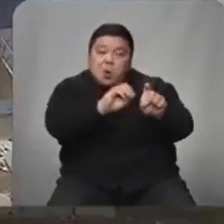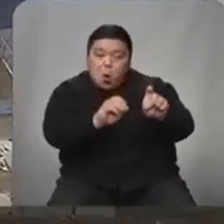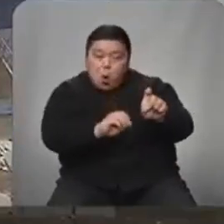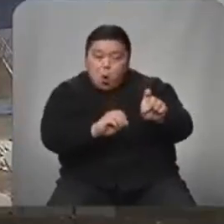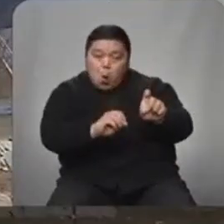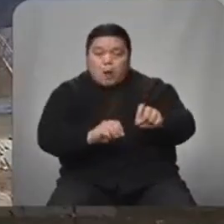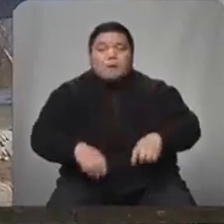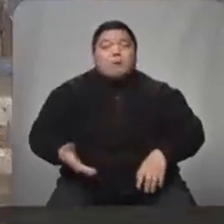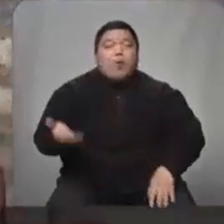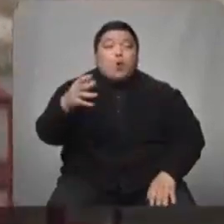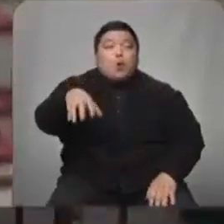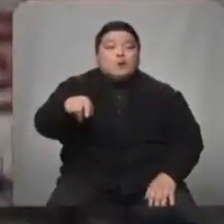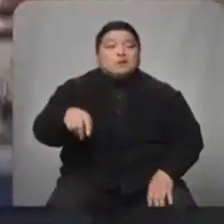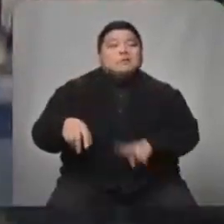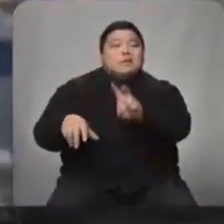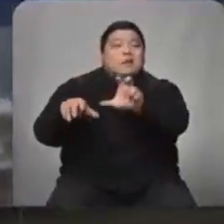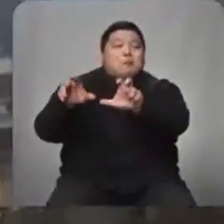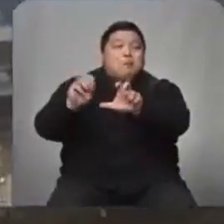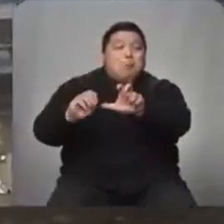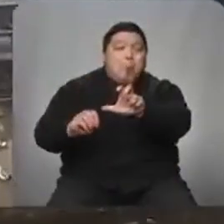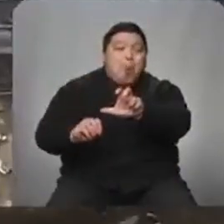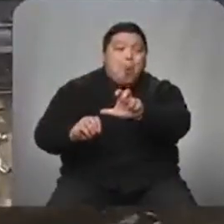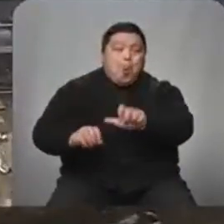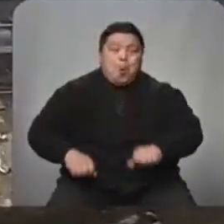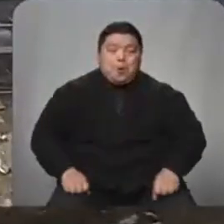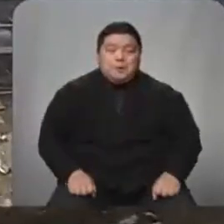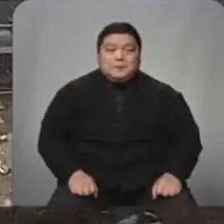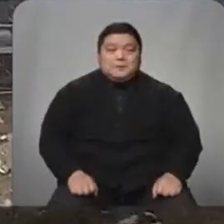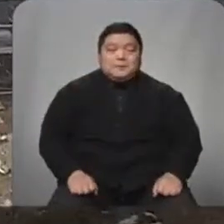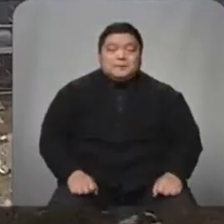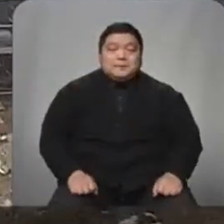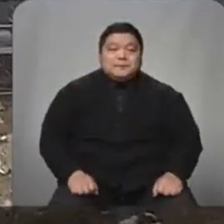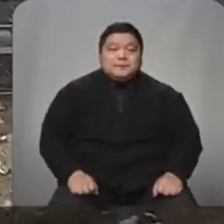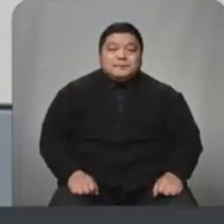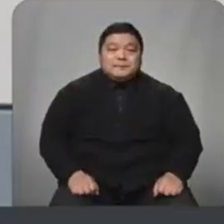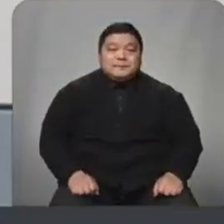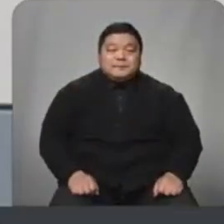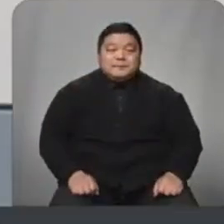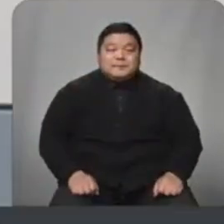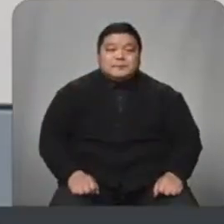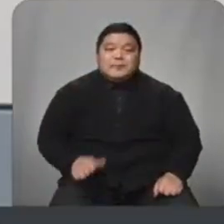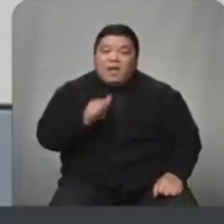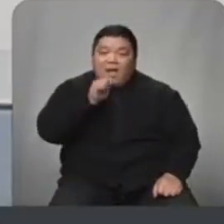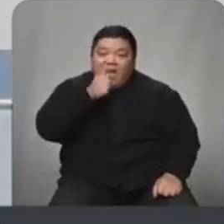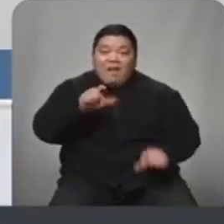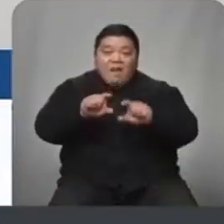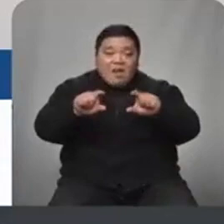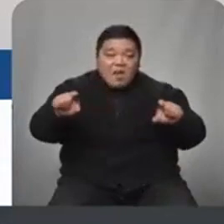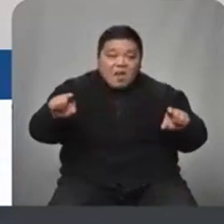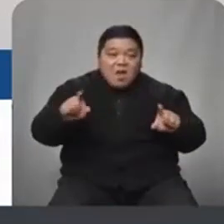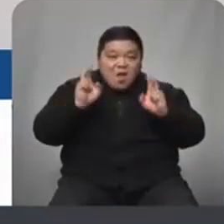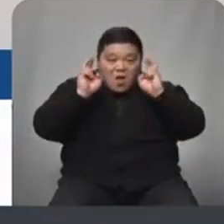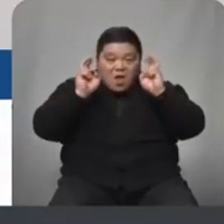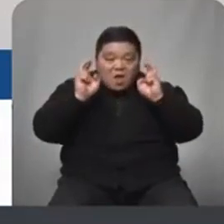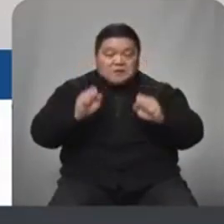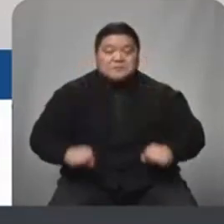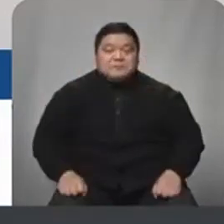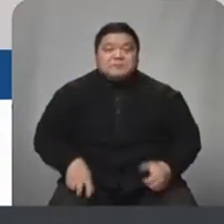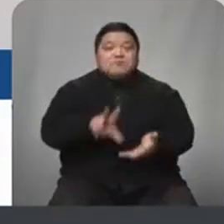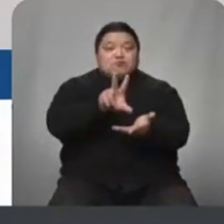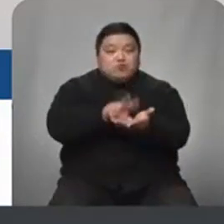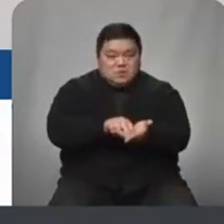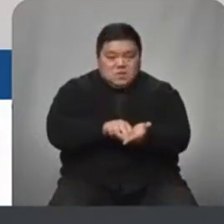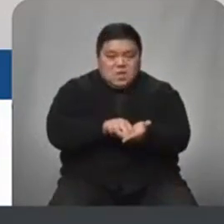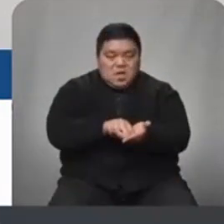10%, 볼링장은 25% 수준에 불과합니다. 강급 조달하는 업체의 문제로 인해서 저희한테 포기를